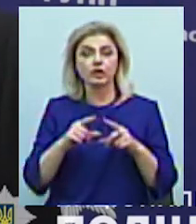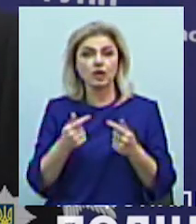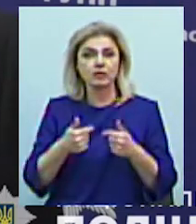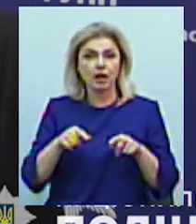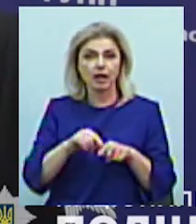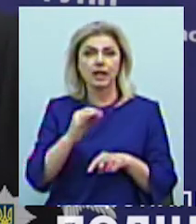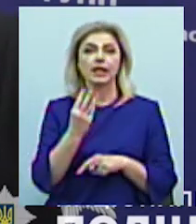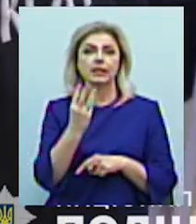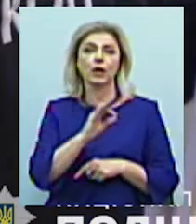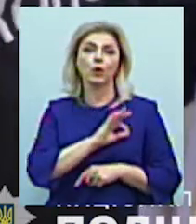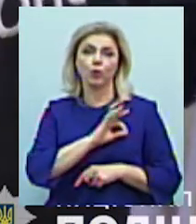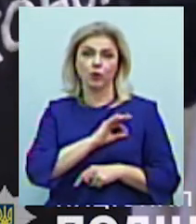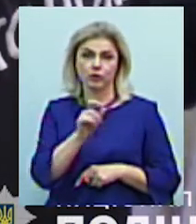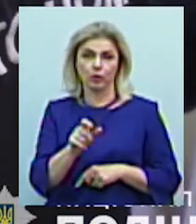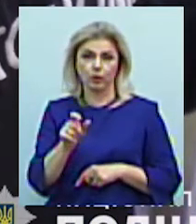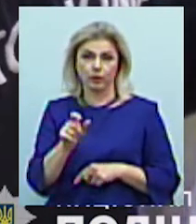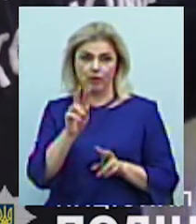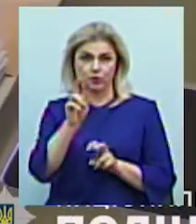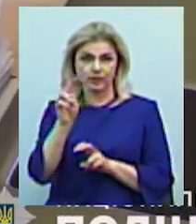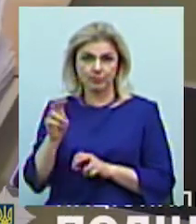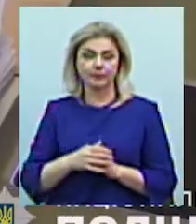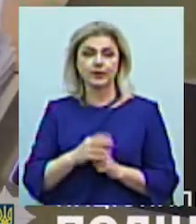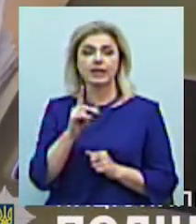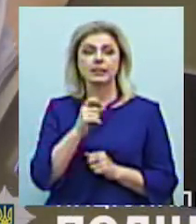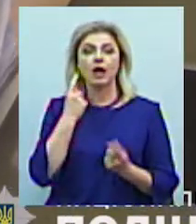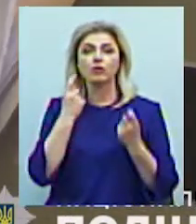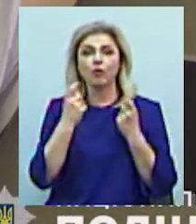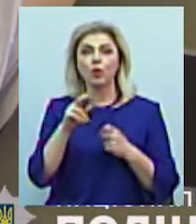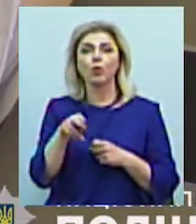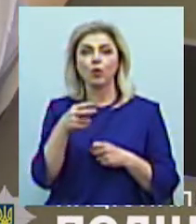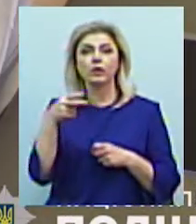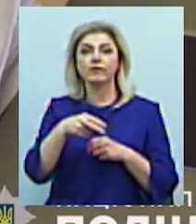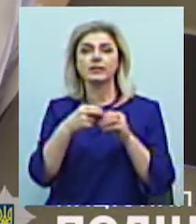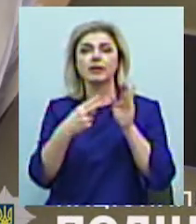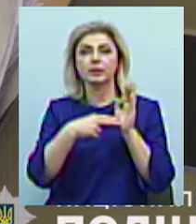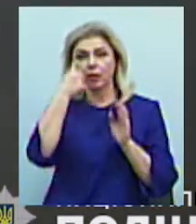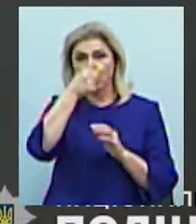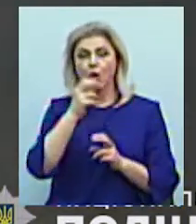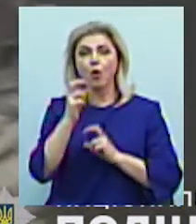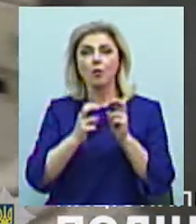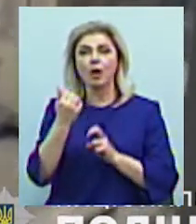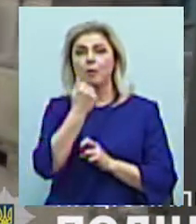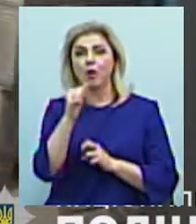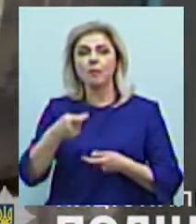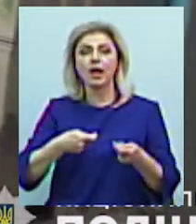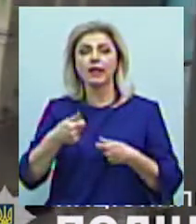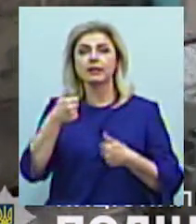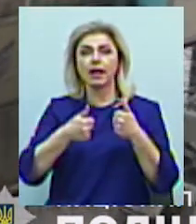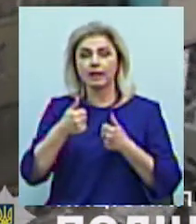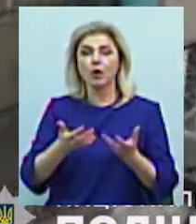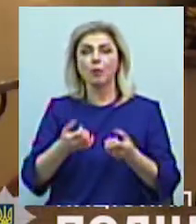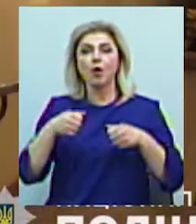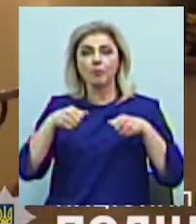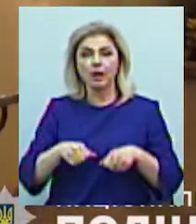та трьох юридичних осіб. За інформацією слідства, в грудні 2017 року комбінат переміг в тендері та отримав право